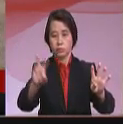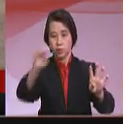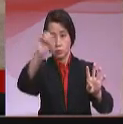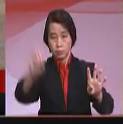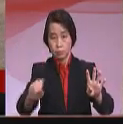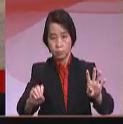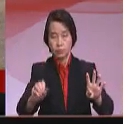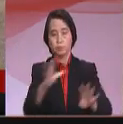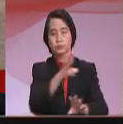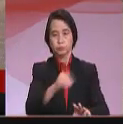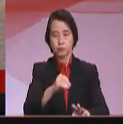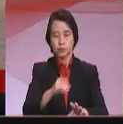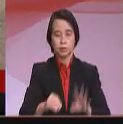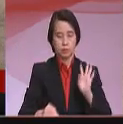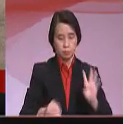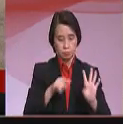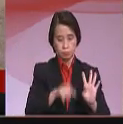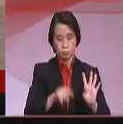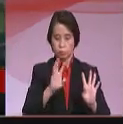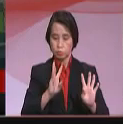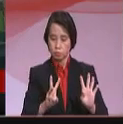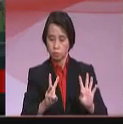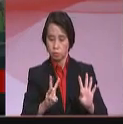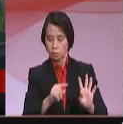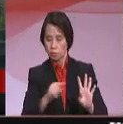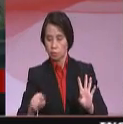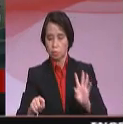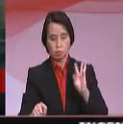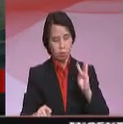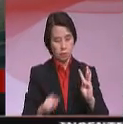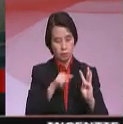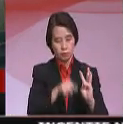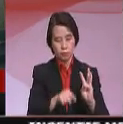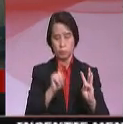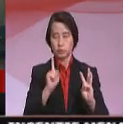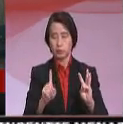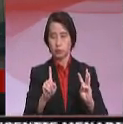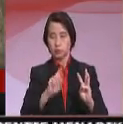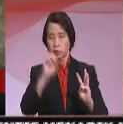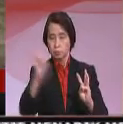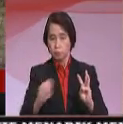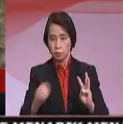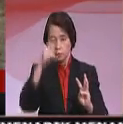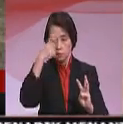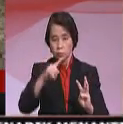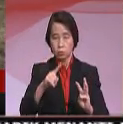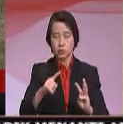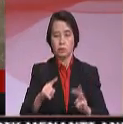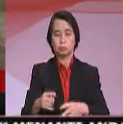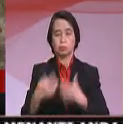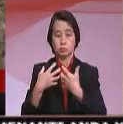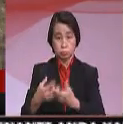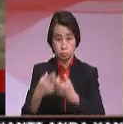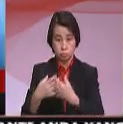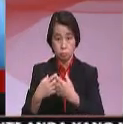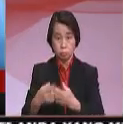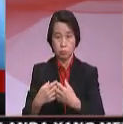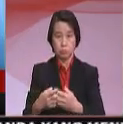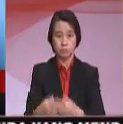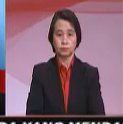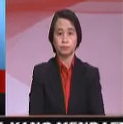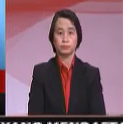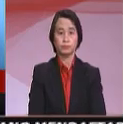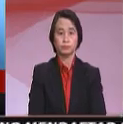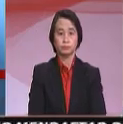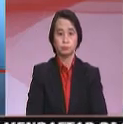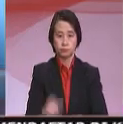5.2% serta antara 4.6 hingga 6.1% bagi pengguna industri. For an